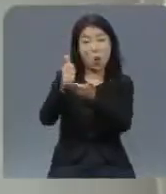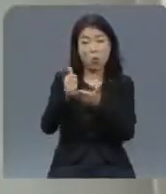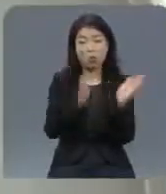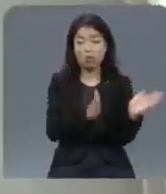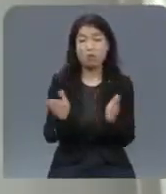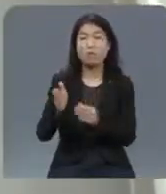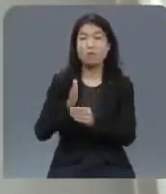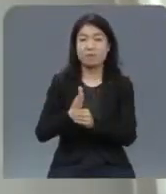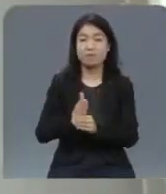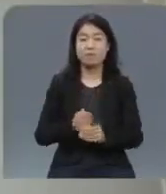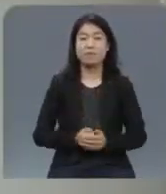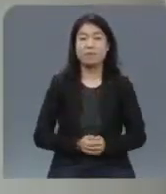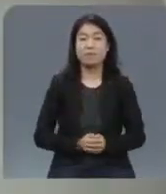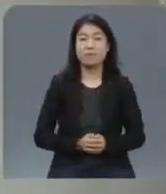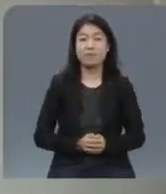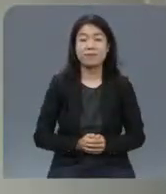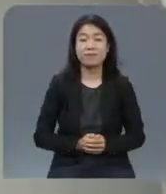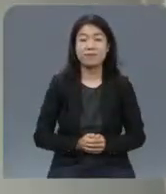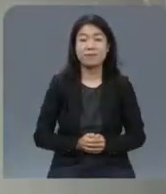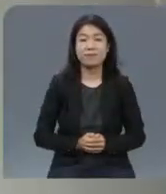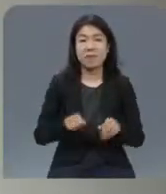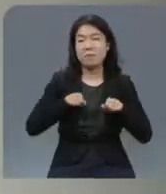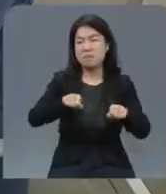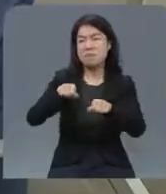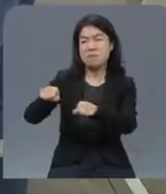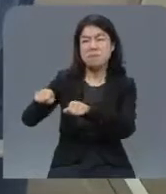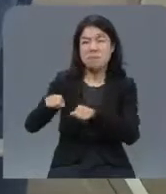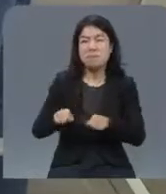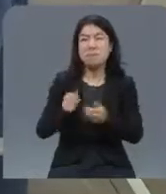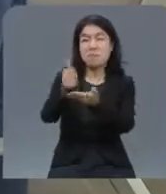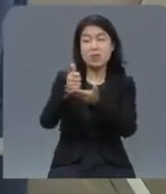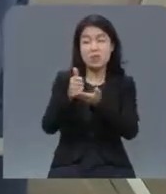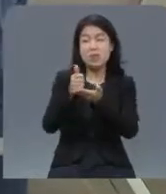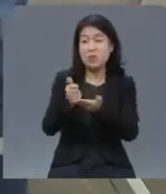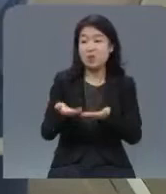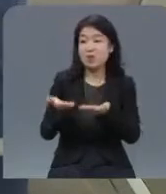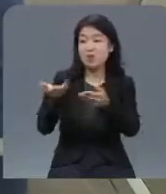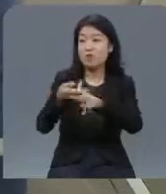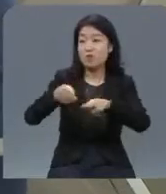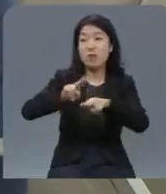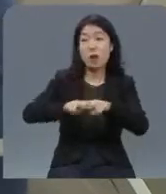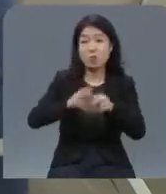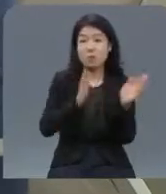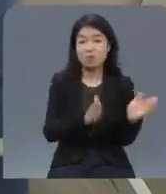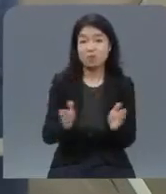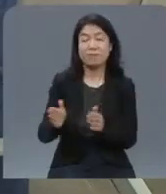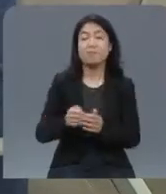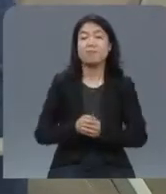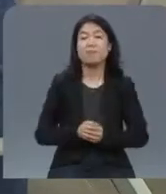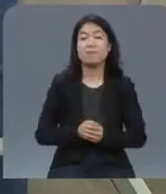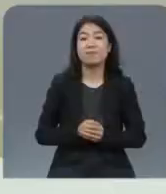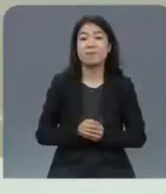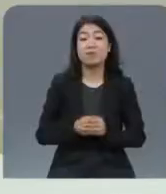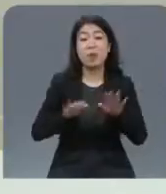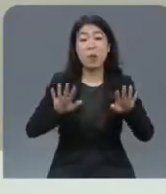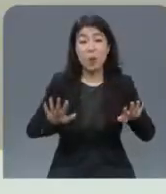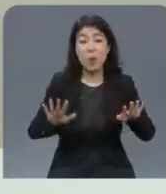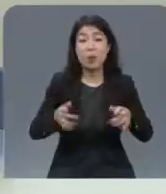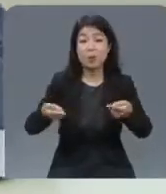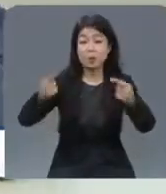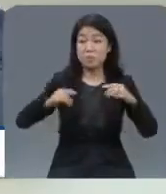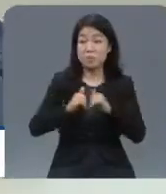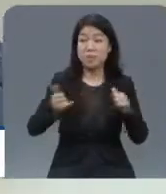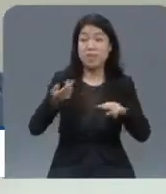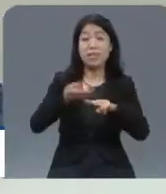한창입니다 거실에 정돈하고 손님들에게 줄 환영 선물도 챙깁니다 서의 오늘 삼각의